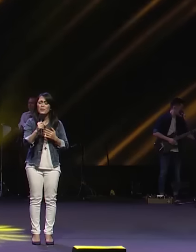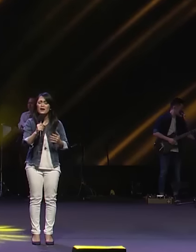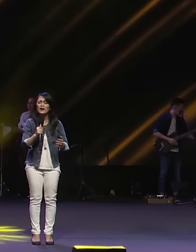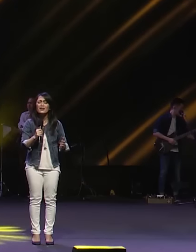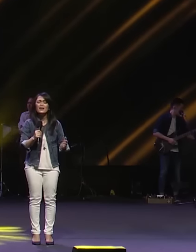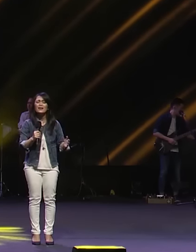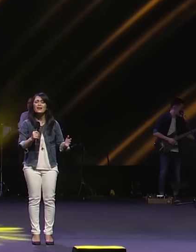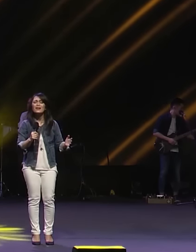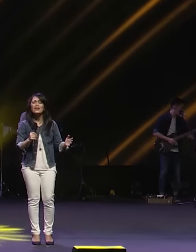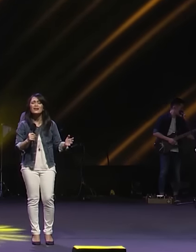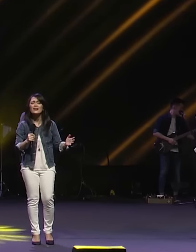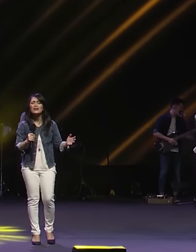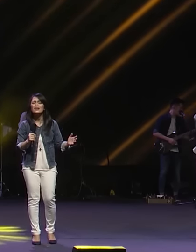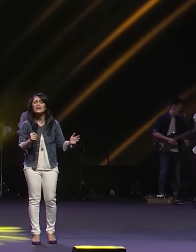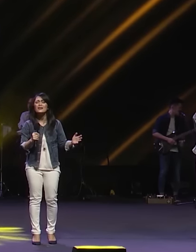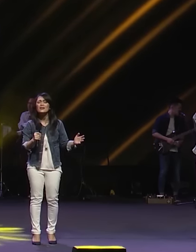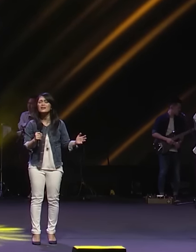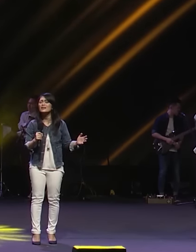Bapa.